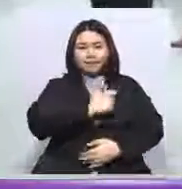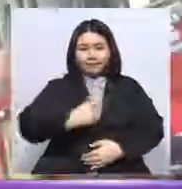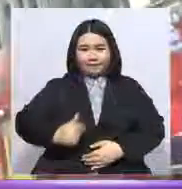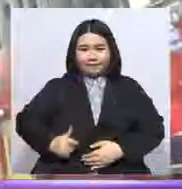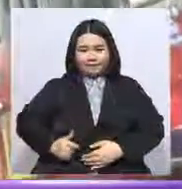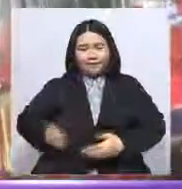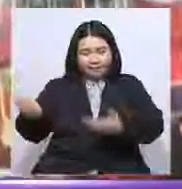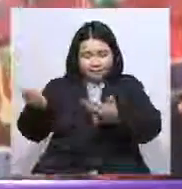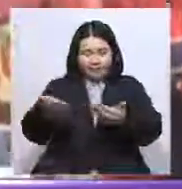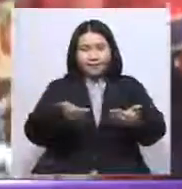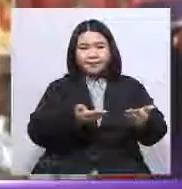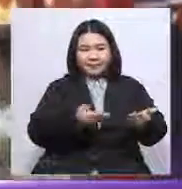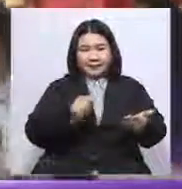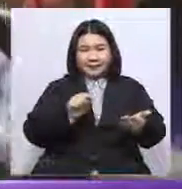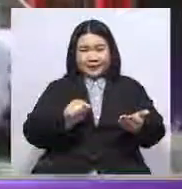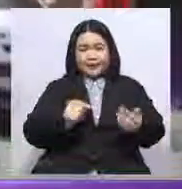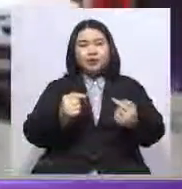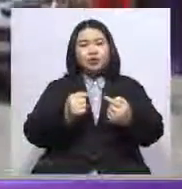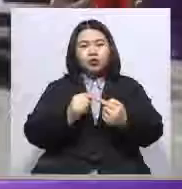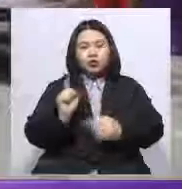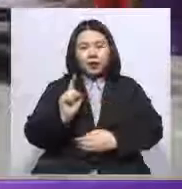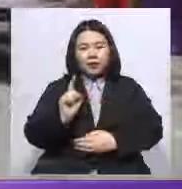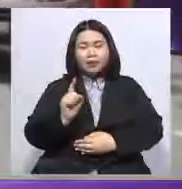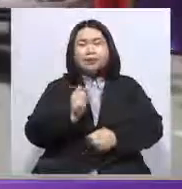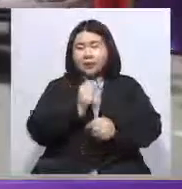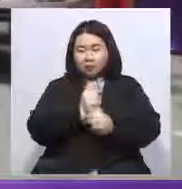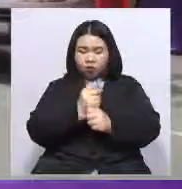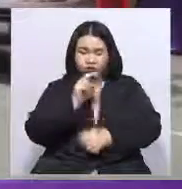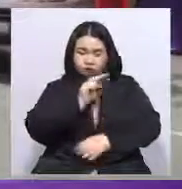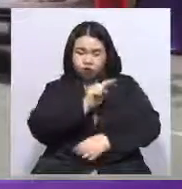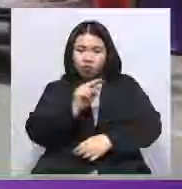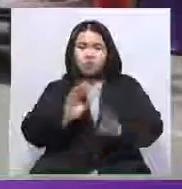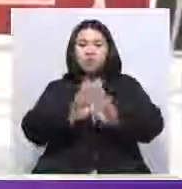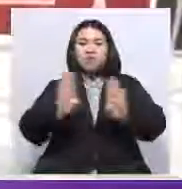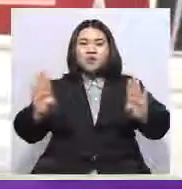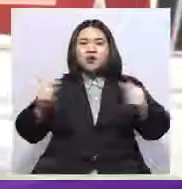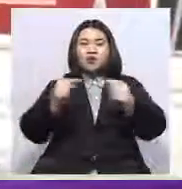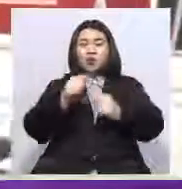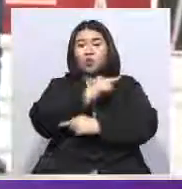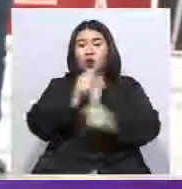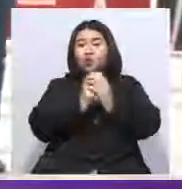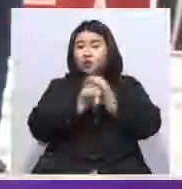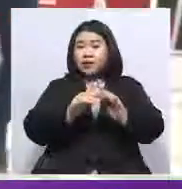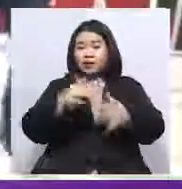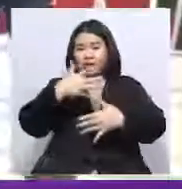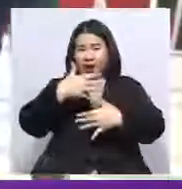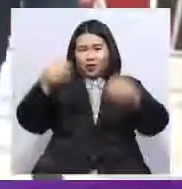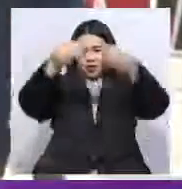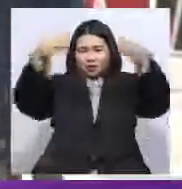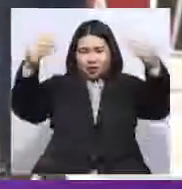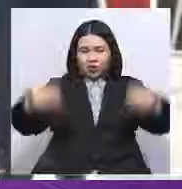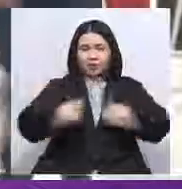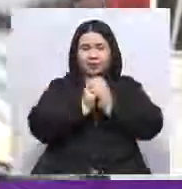าสยามบรมราชกุมารีในการรับเสด็จพระราชดำเนินทรงเปิดงานตรุษจีนเยาวราชณซุ้มประตูเฉลิมพระ